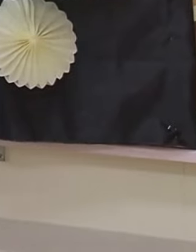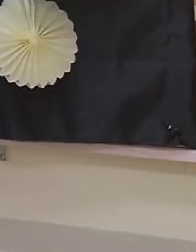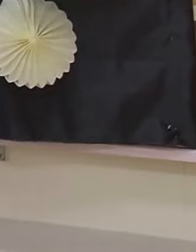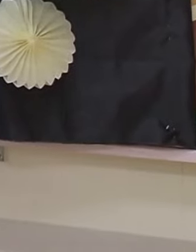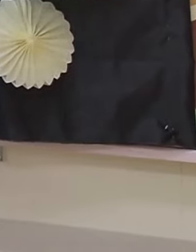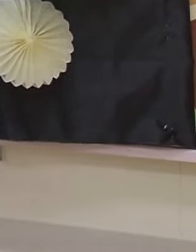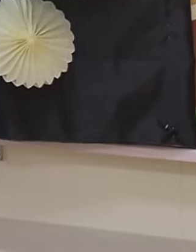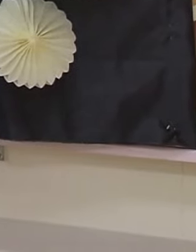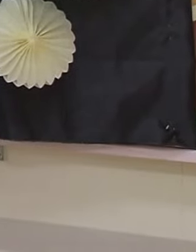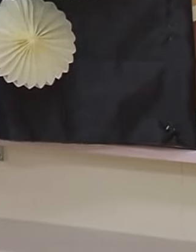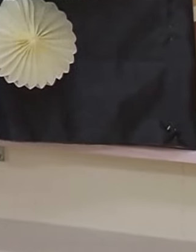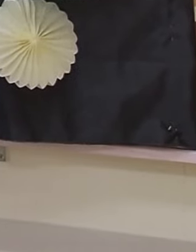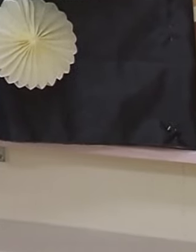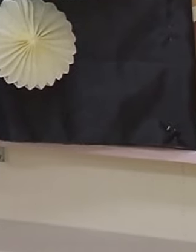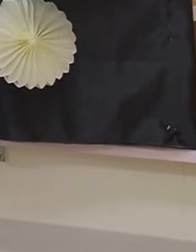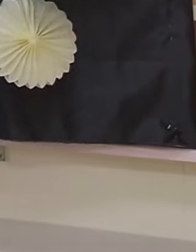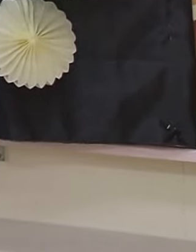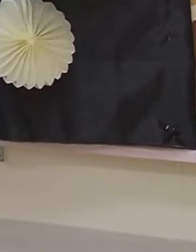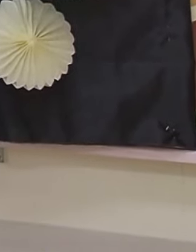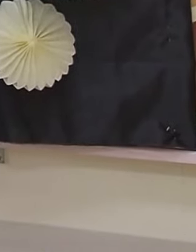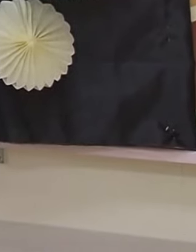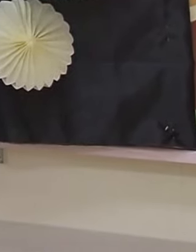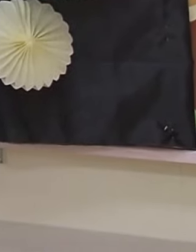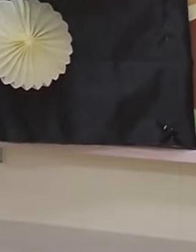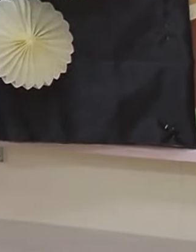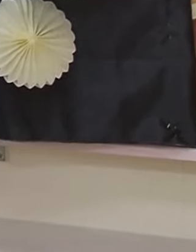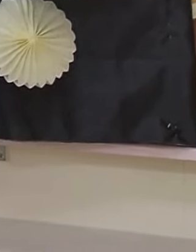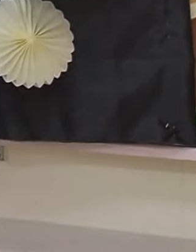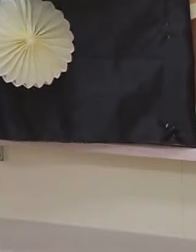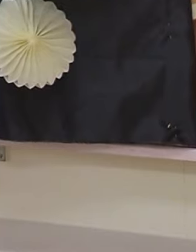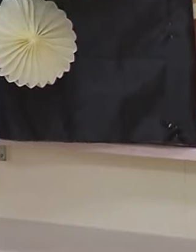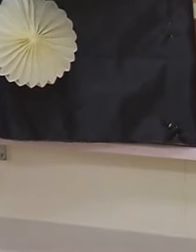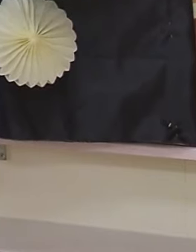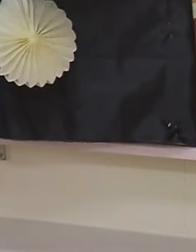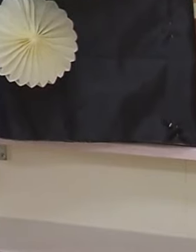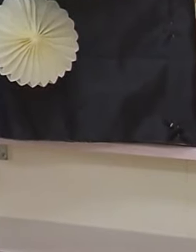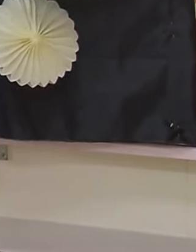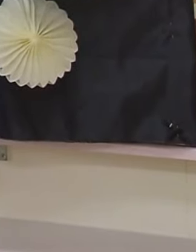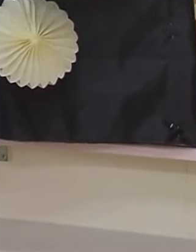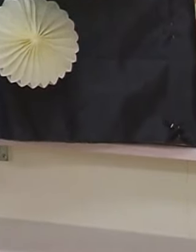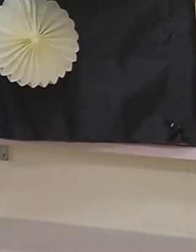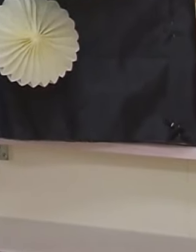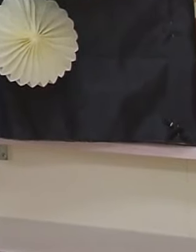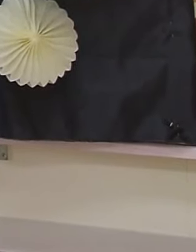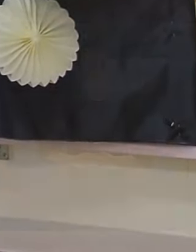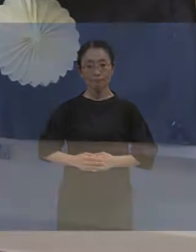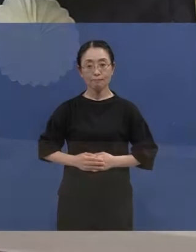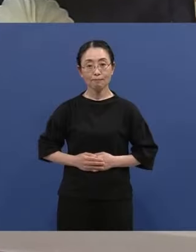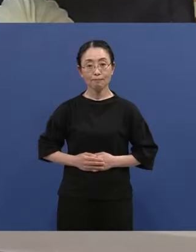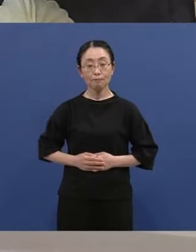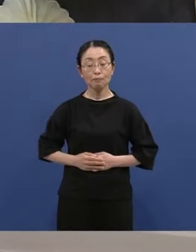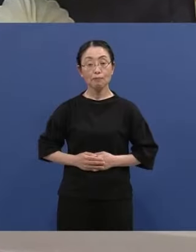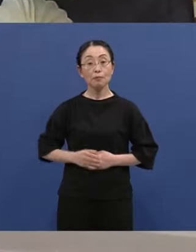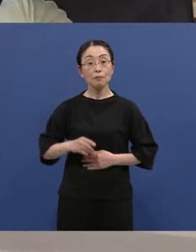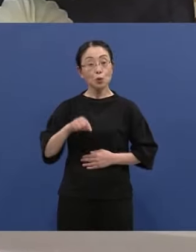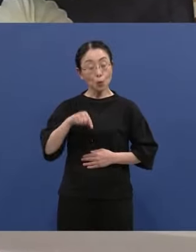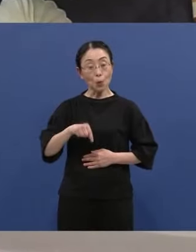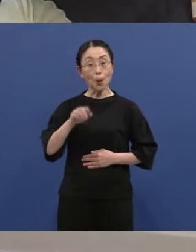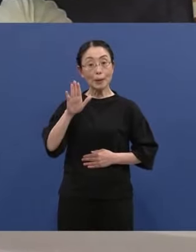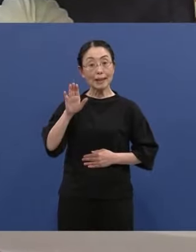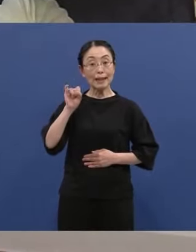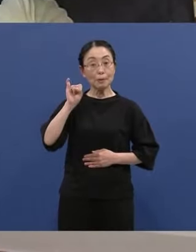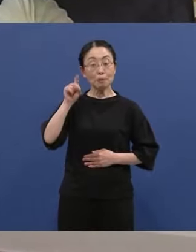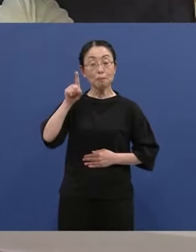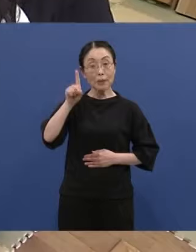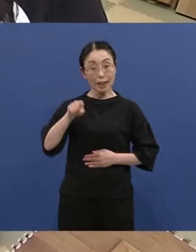施設が特に力を入れている取り組みや特色を教えてください。 ティピーでは午前と午後の部の